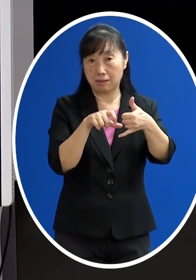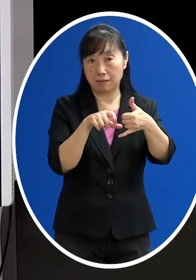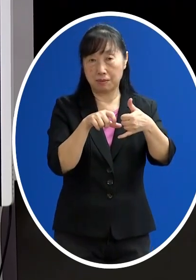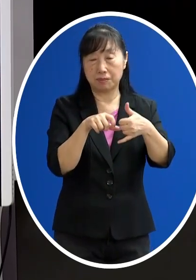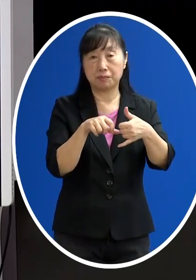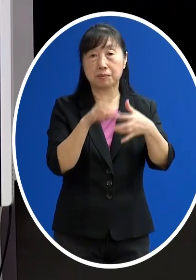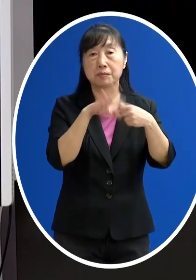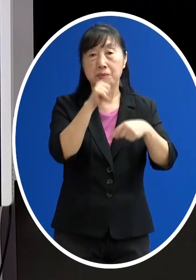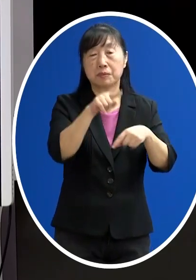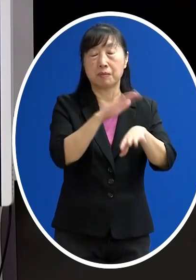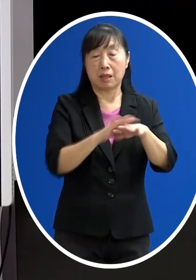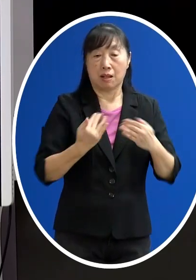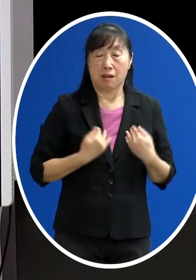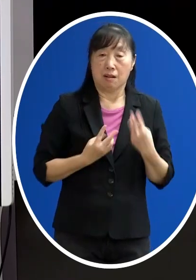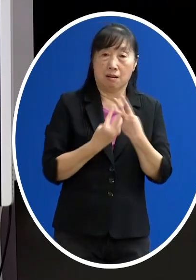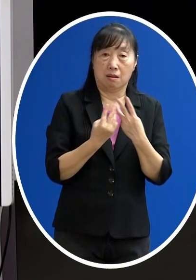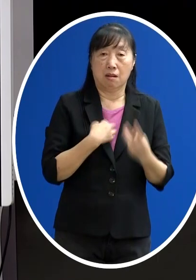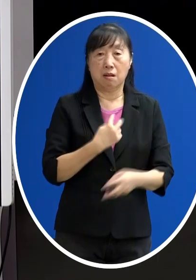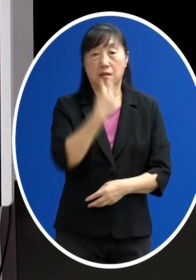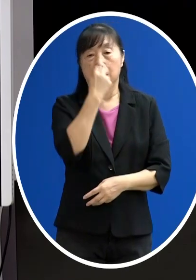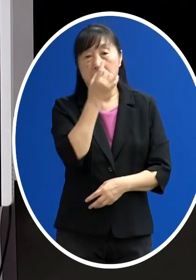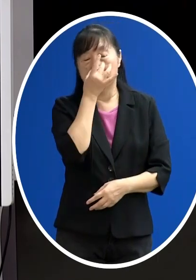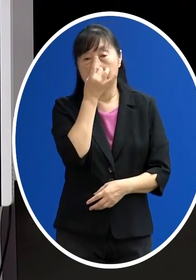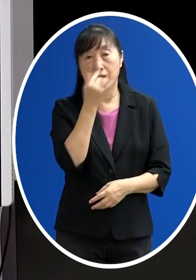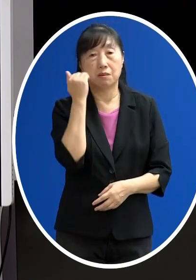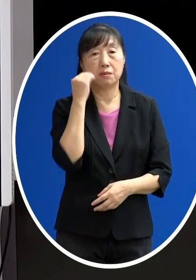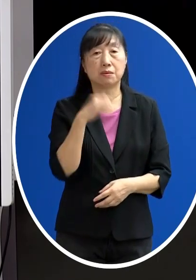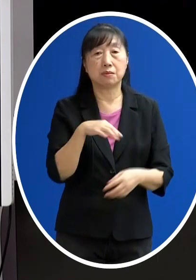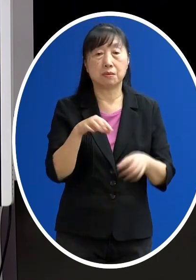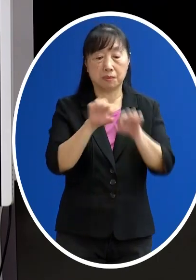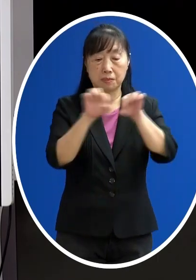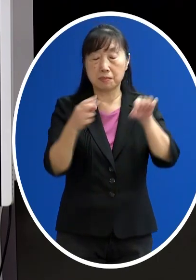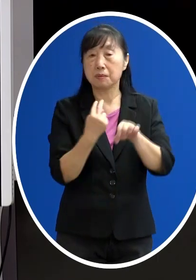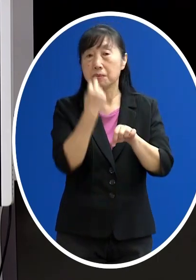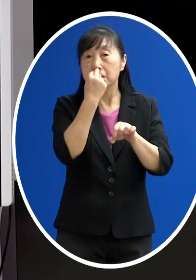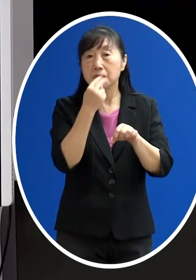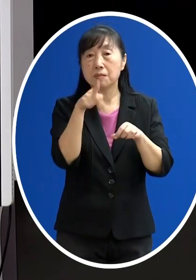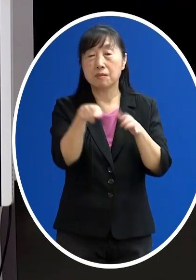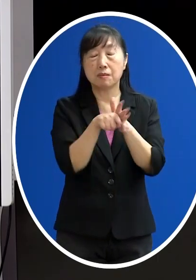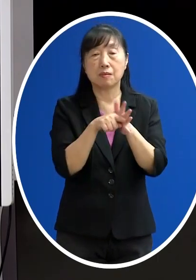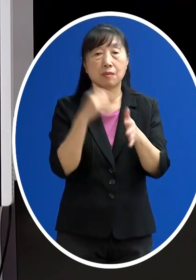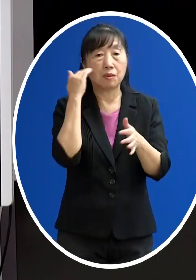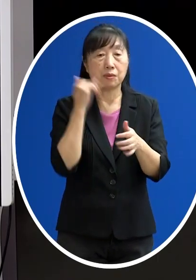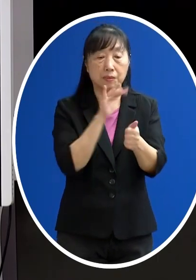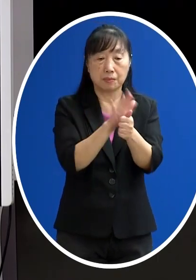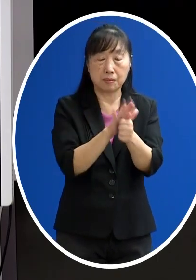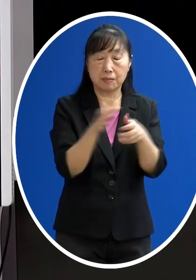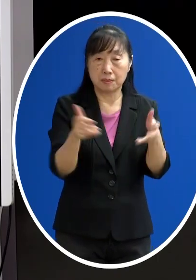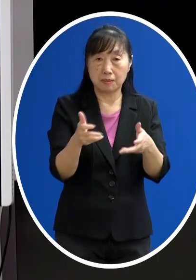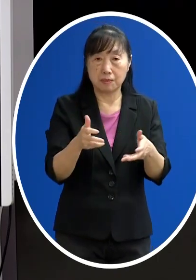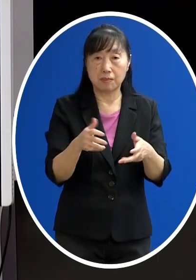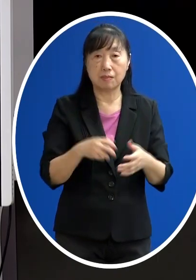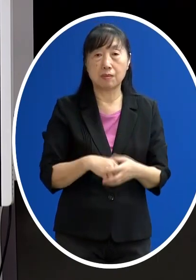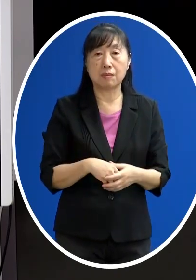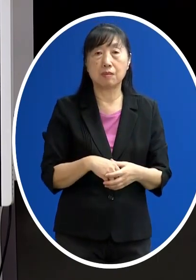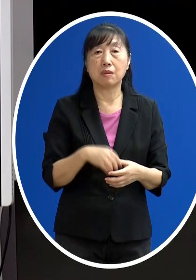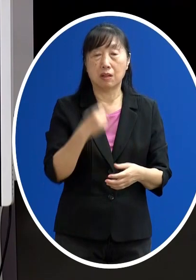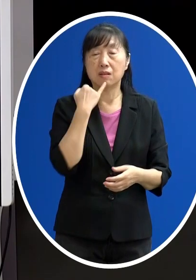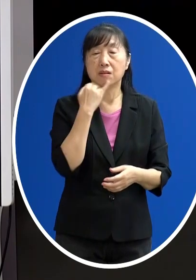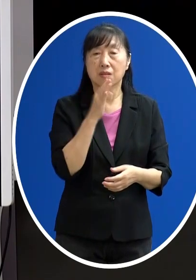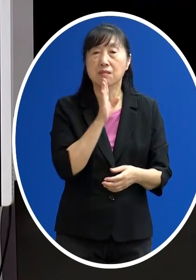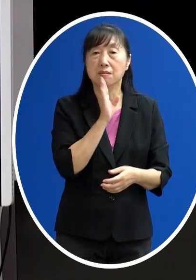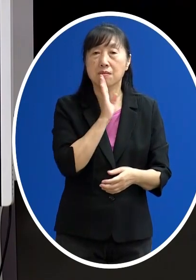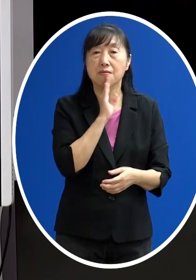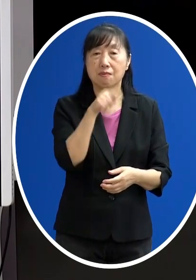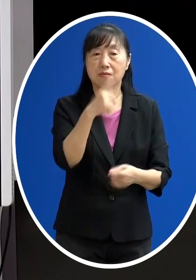有严重的肺炎、呼吸衰竭，那插管以后，那经过好好的处置、好好的治疗，当然是会蛮辛苦的，